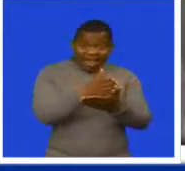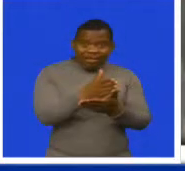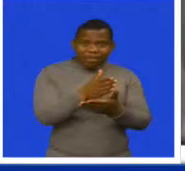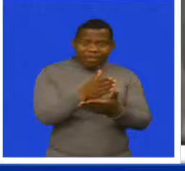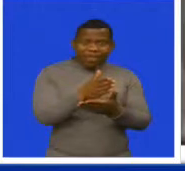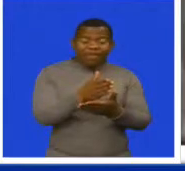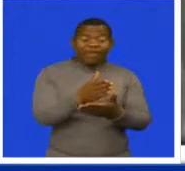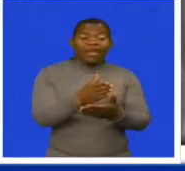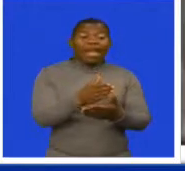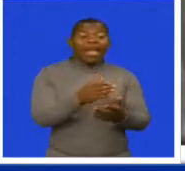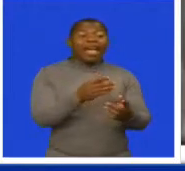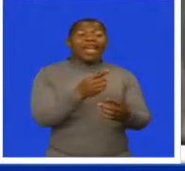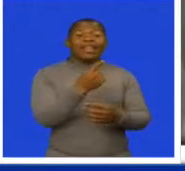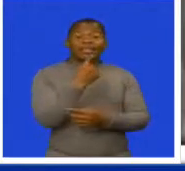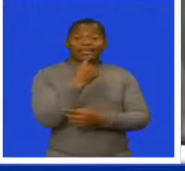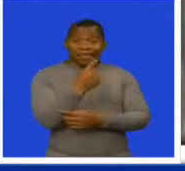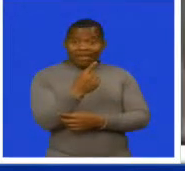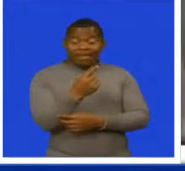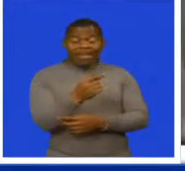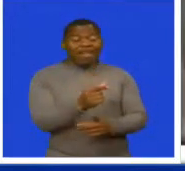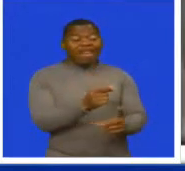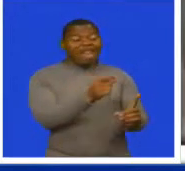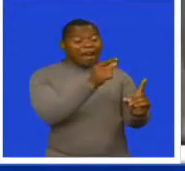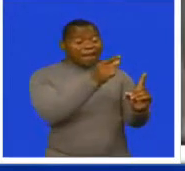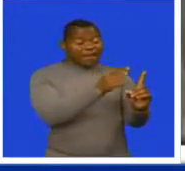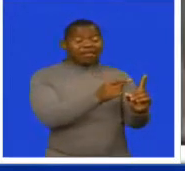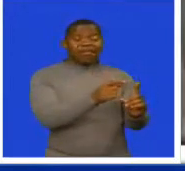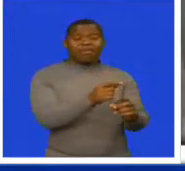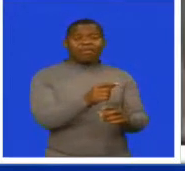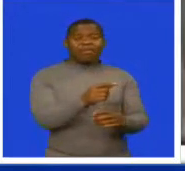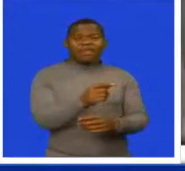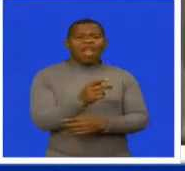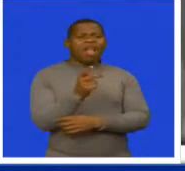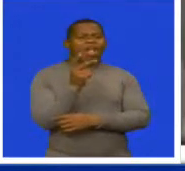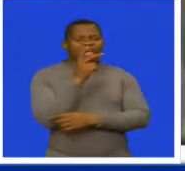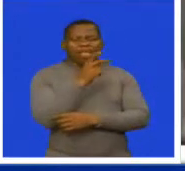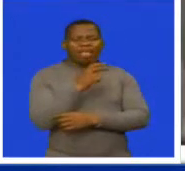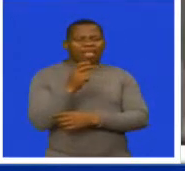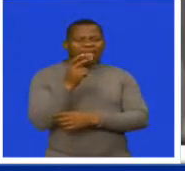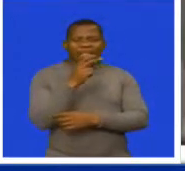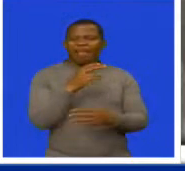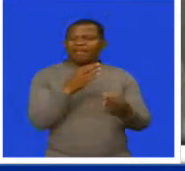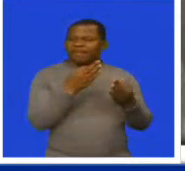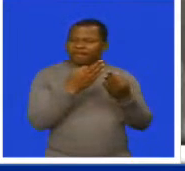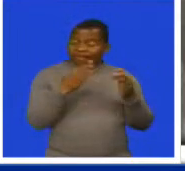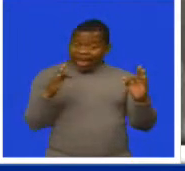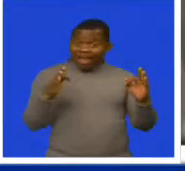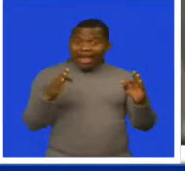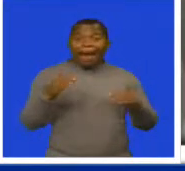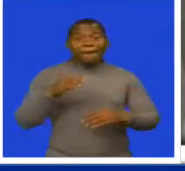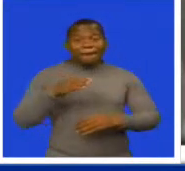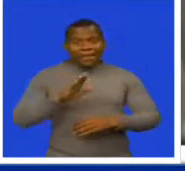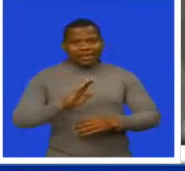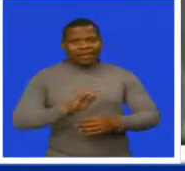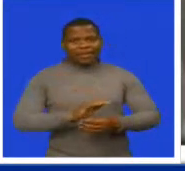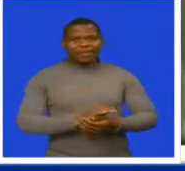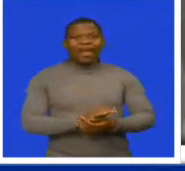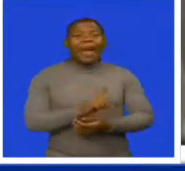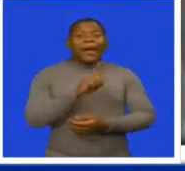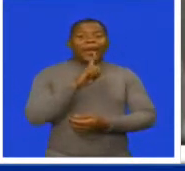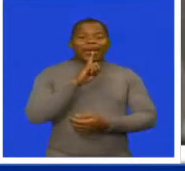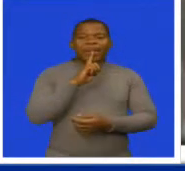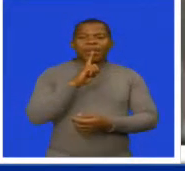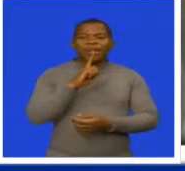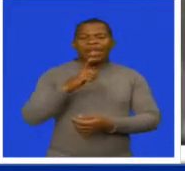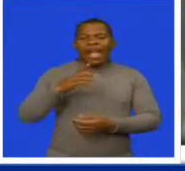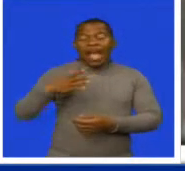freedom ungahambuwe ubhala ngami nje indlo lengasiyo kufuna nami ngikhone ukutivikela le mithetho ke lesi esiphishane